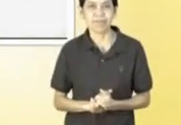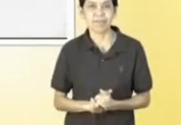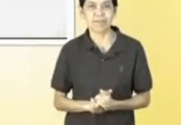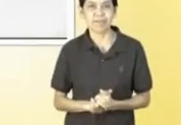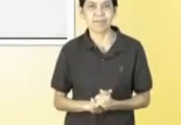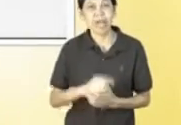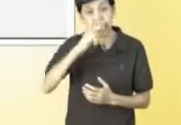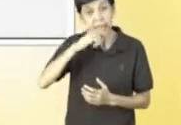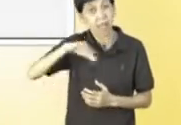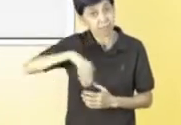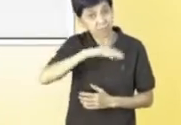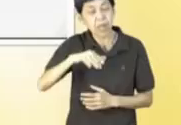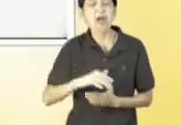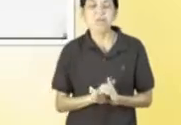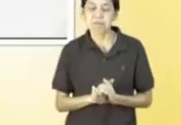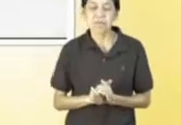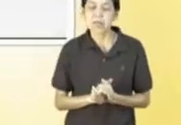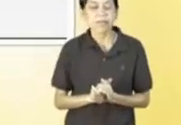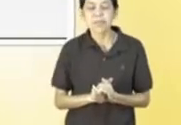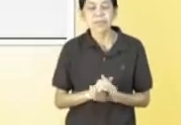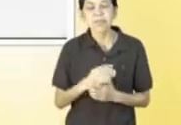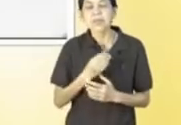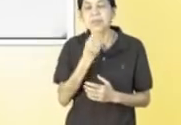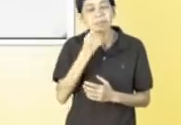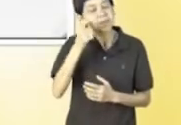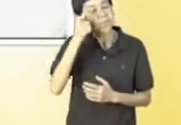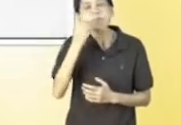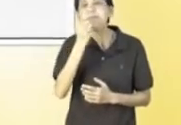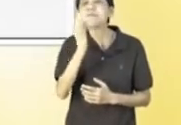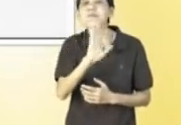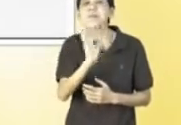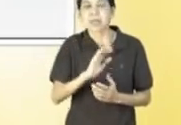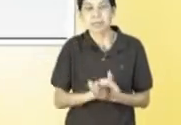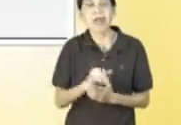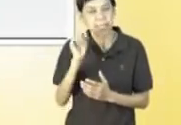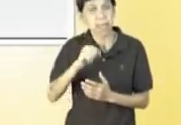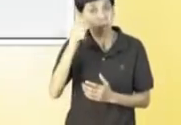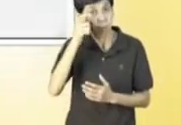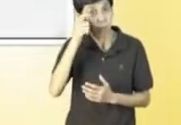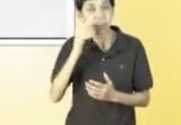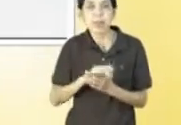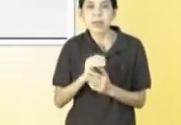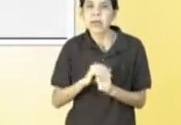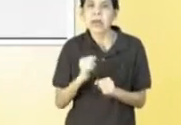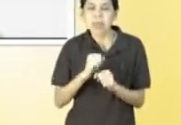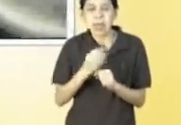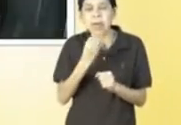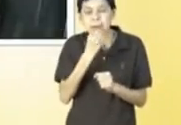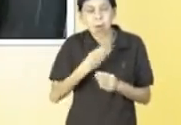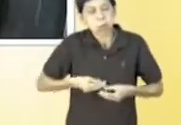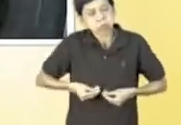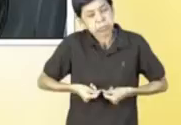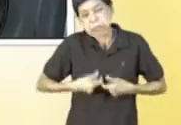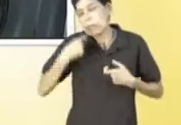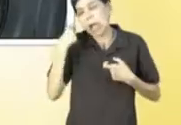เดี๋ยวนี้คนไทยเราหันมาหลีกเลี่ยงที่จะรับประทานเนื้อวัวกันมากขึ้นนะคะ เพราะว่าเนื้อวัวนี่เป็นเนื้อสัตว์ที่ย่อยยาก ย่อยย